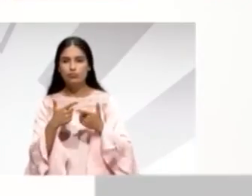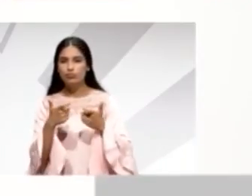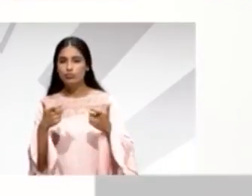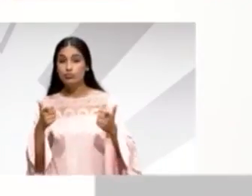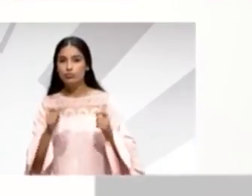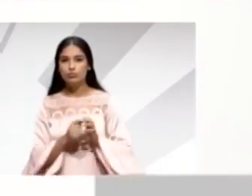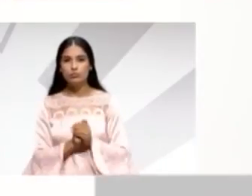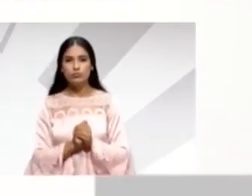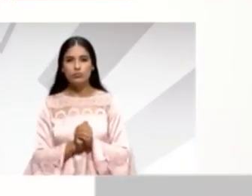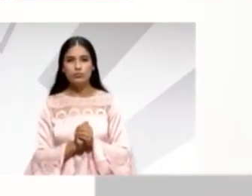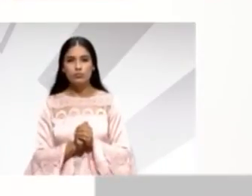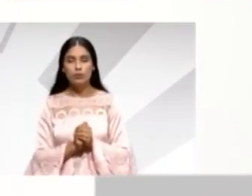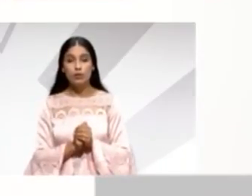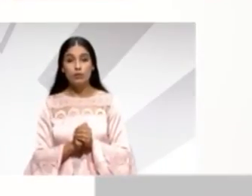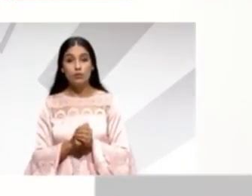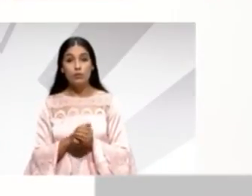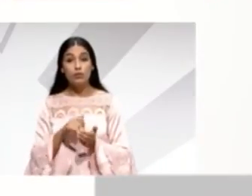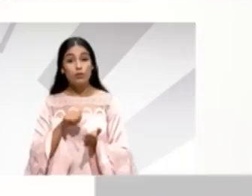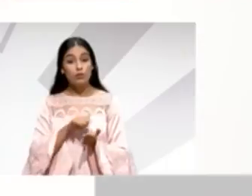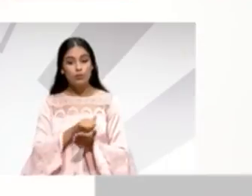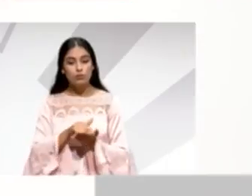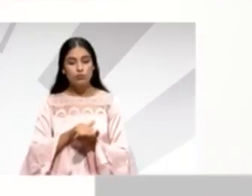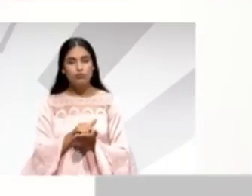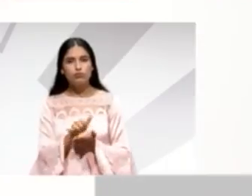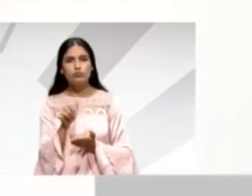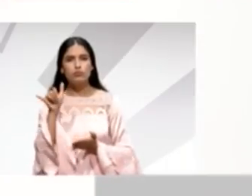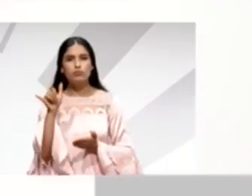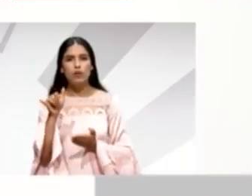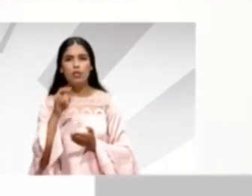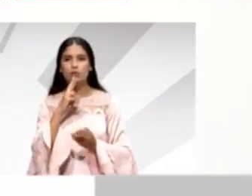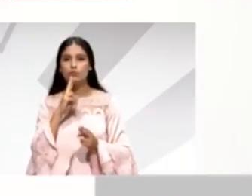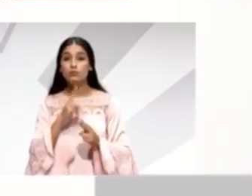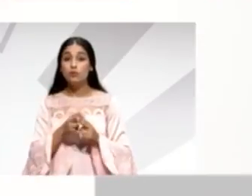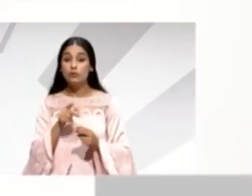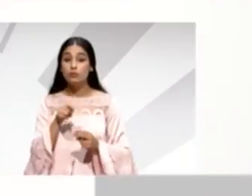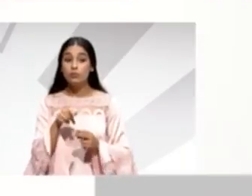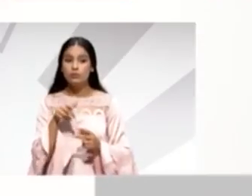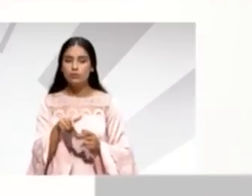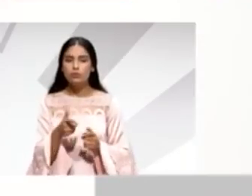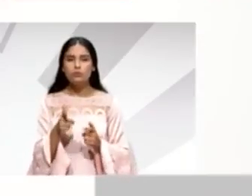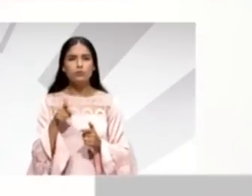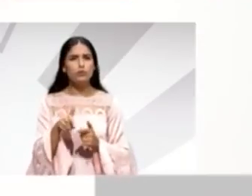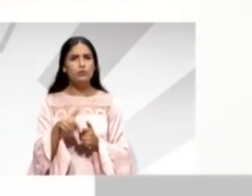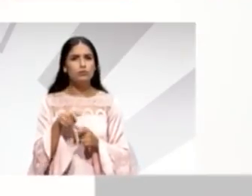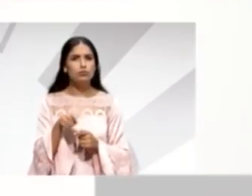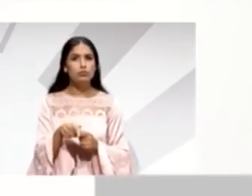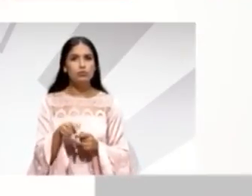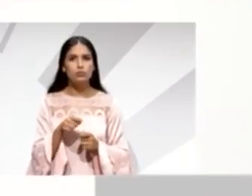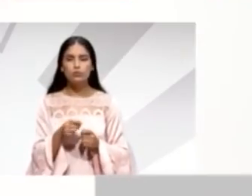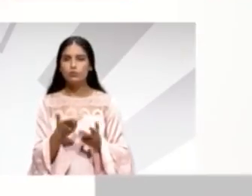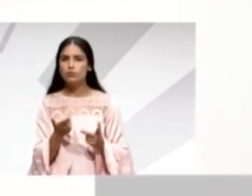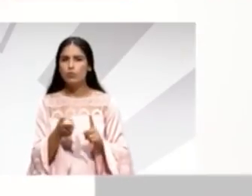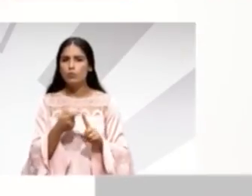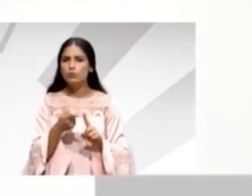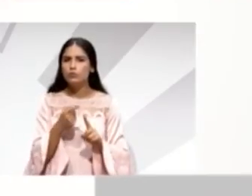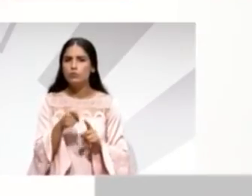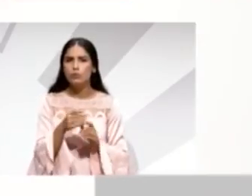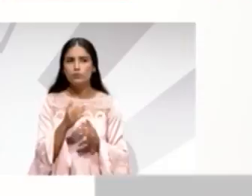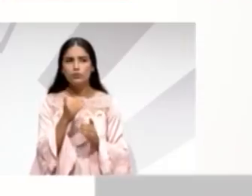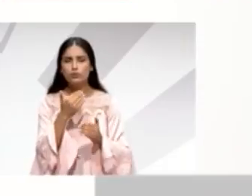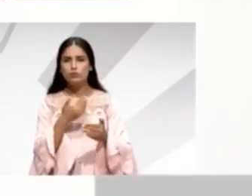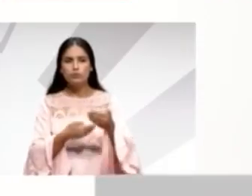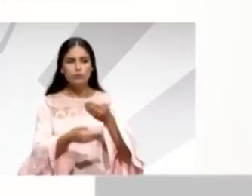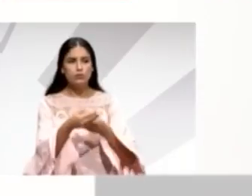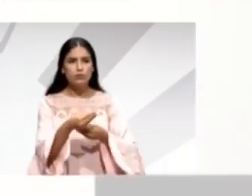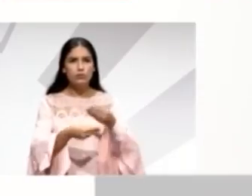يكون وجهه افريقيه ومركز صادرات كبير ومهم للصناعات انت انا اليوم المناطق الصناعيه لا بد